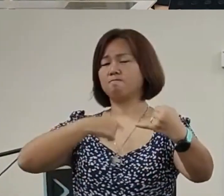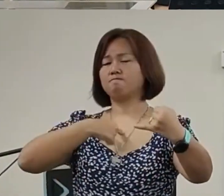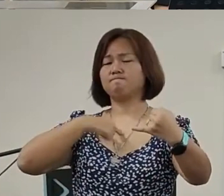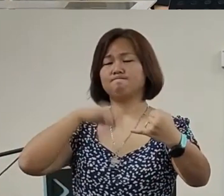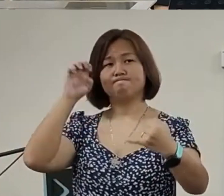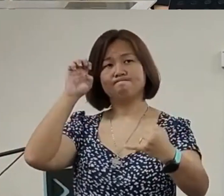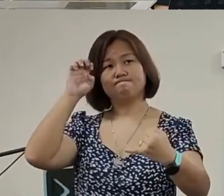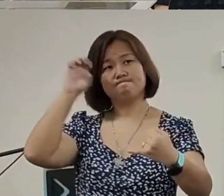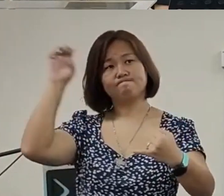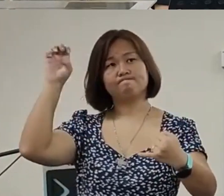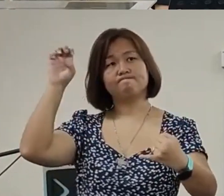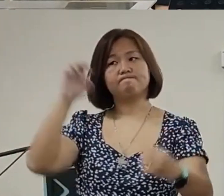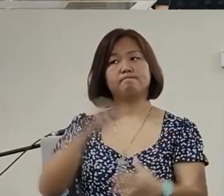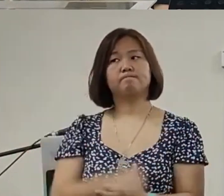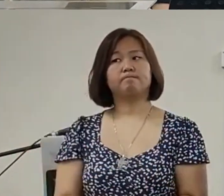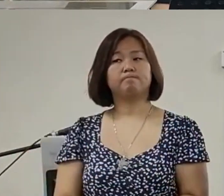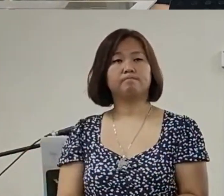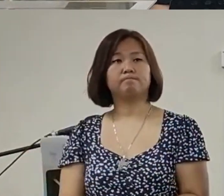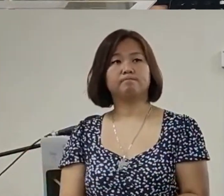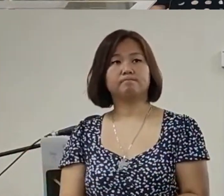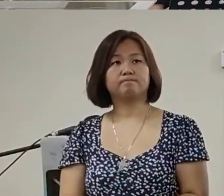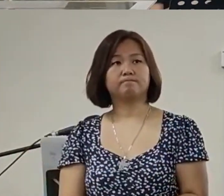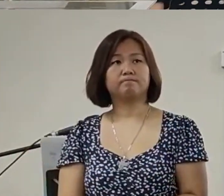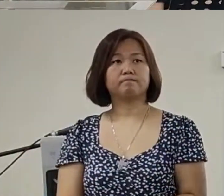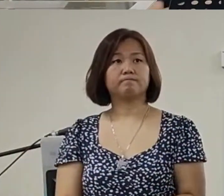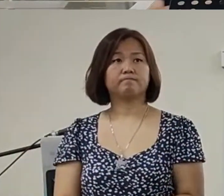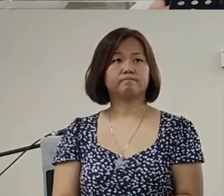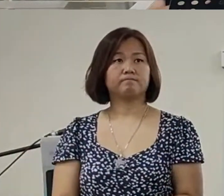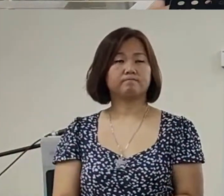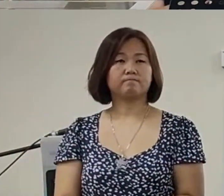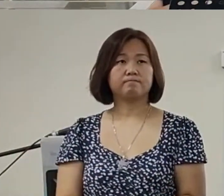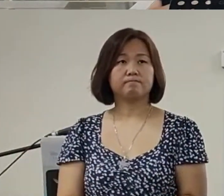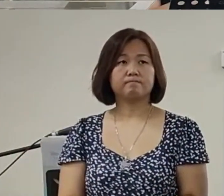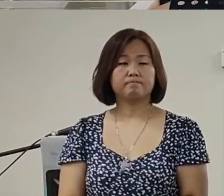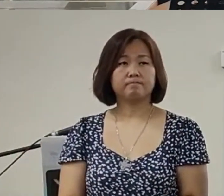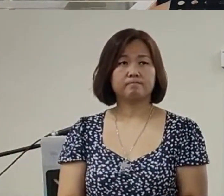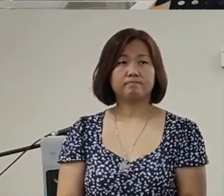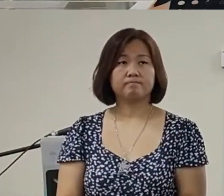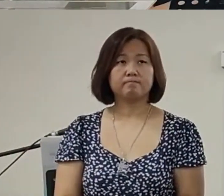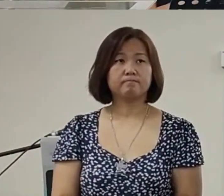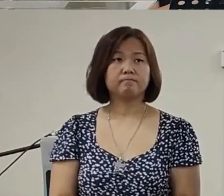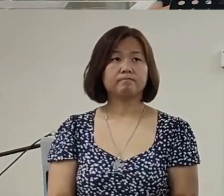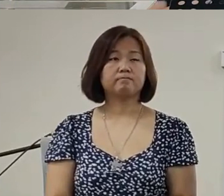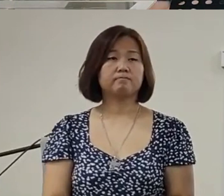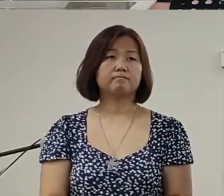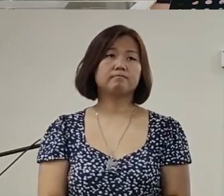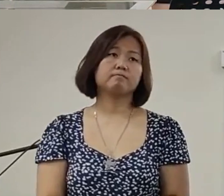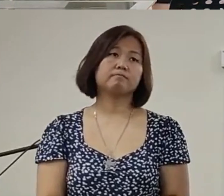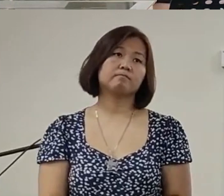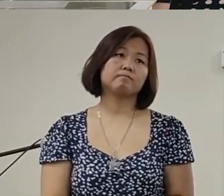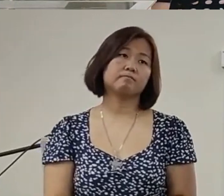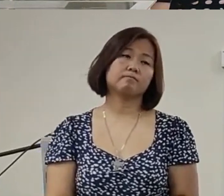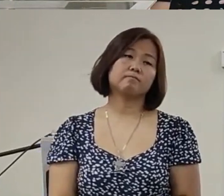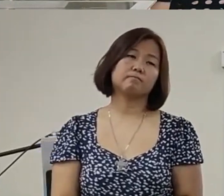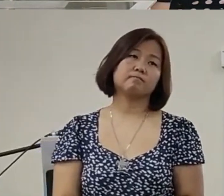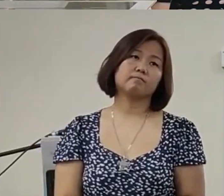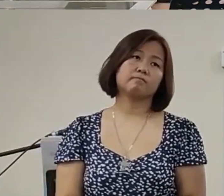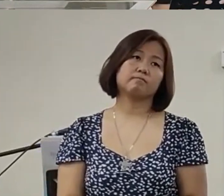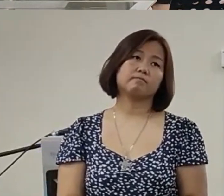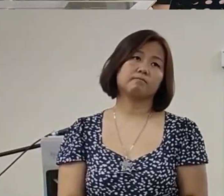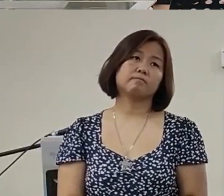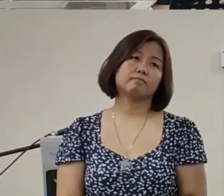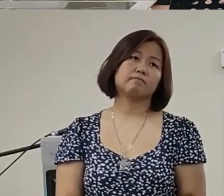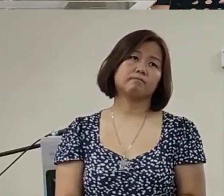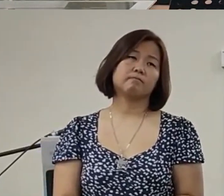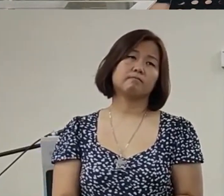第四节谁行做成就这事从起初宣召立代呢